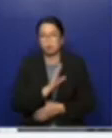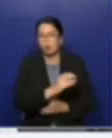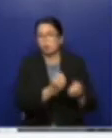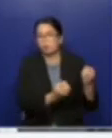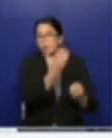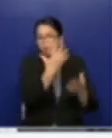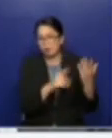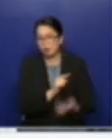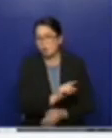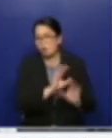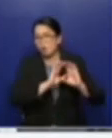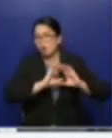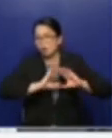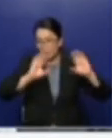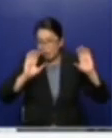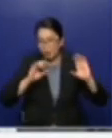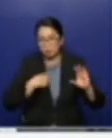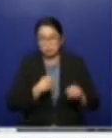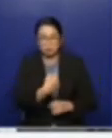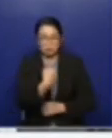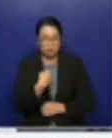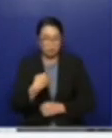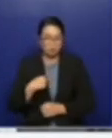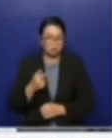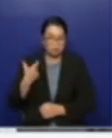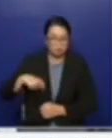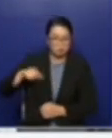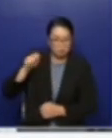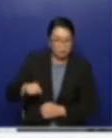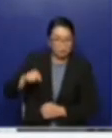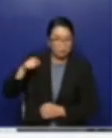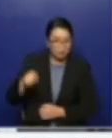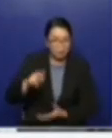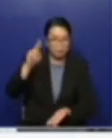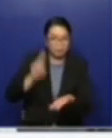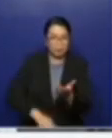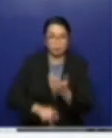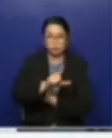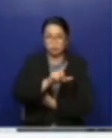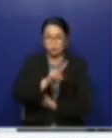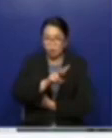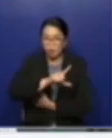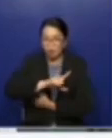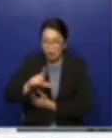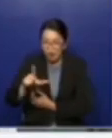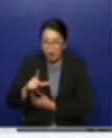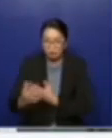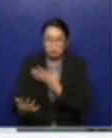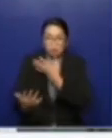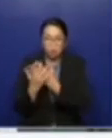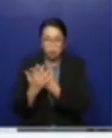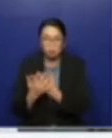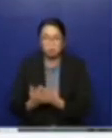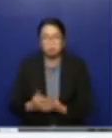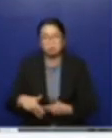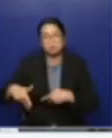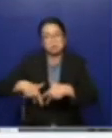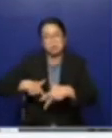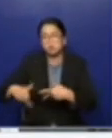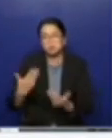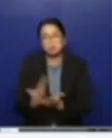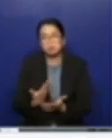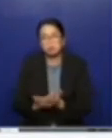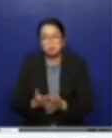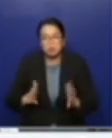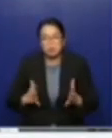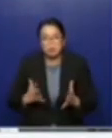าดำๆเนี่ยศาลสั่งปรับ2ล้านถูกติดคุกถามประชาชนจะเอาเงินที่ไหนมาประ